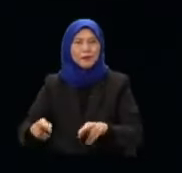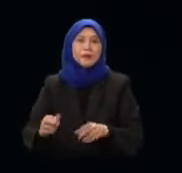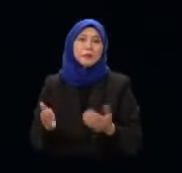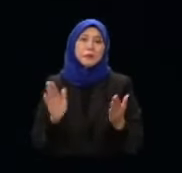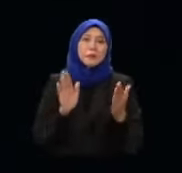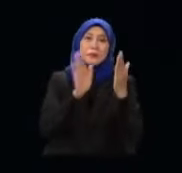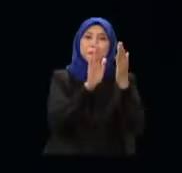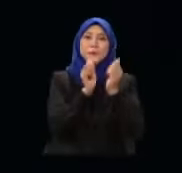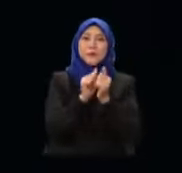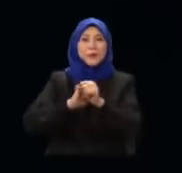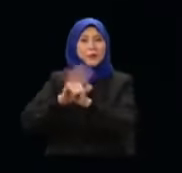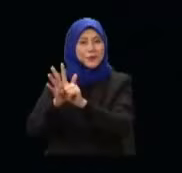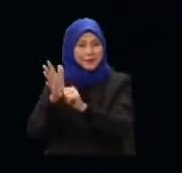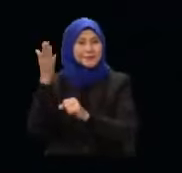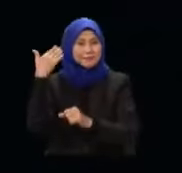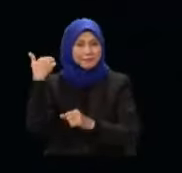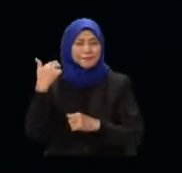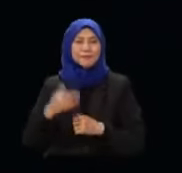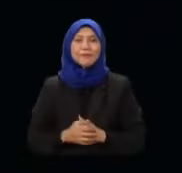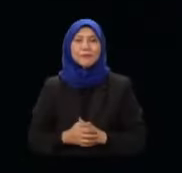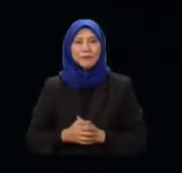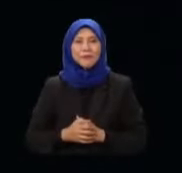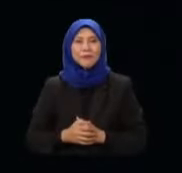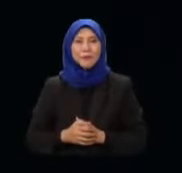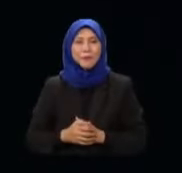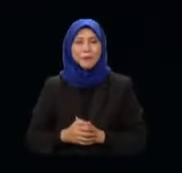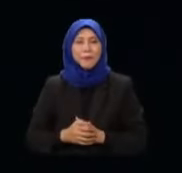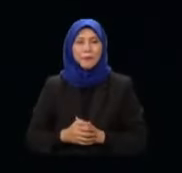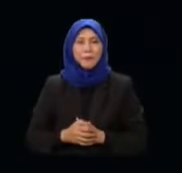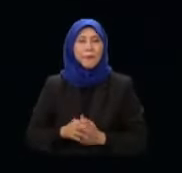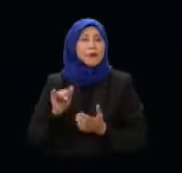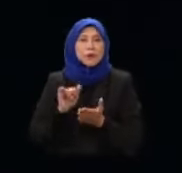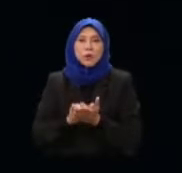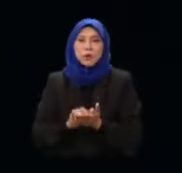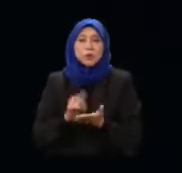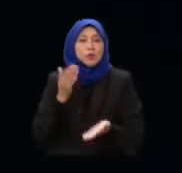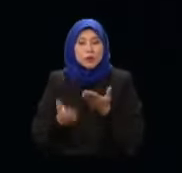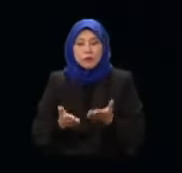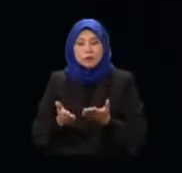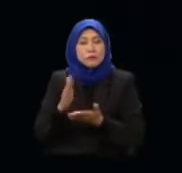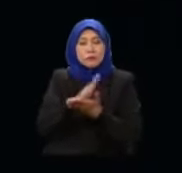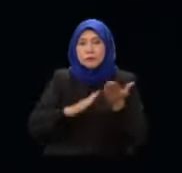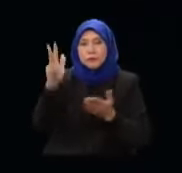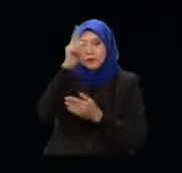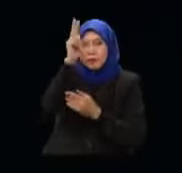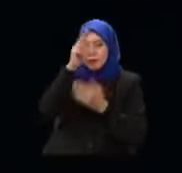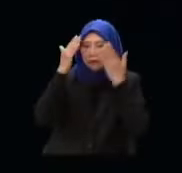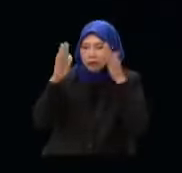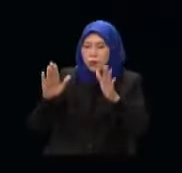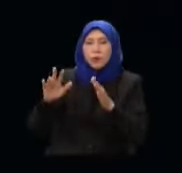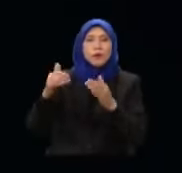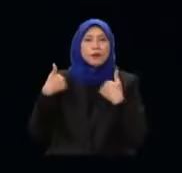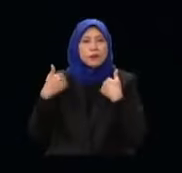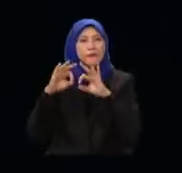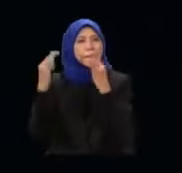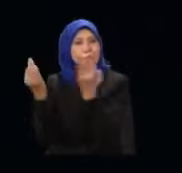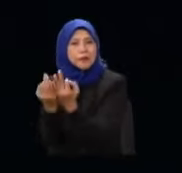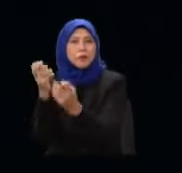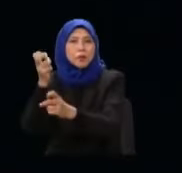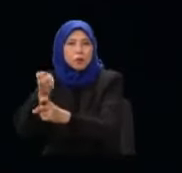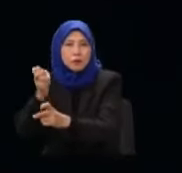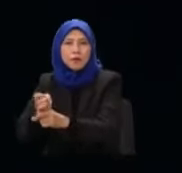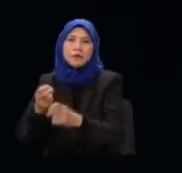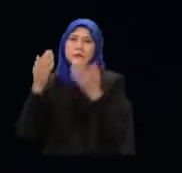dengan komik 19 kecap Danau Mungkin nah itu tidak sampai eh jadi sedangkan kerajaan